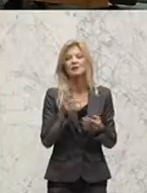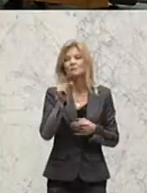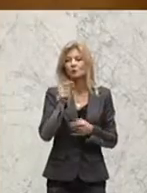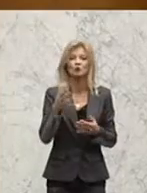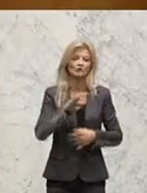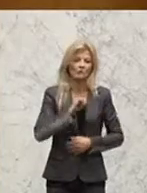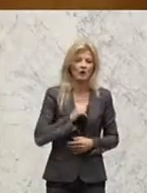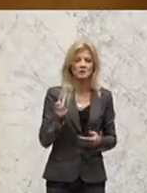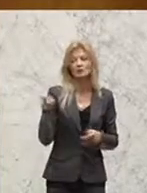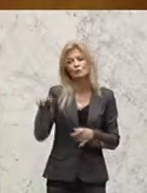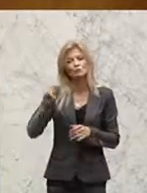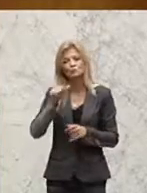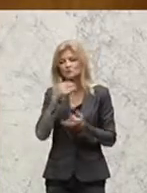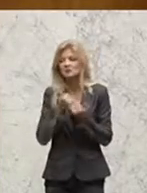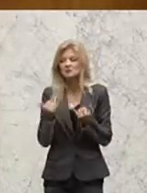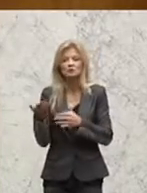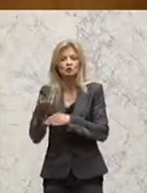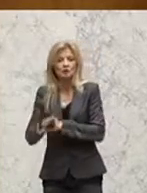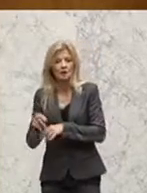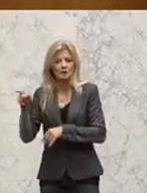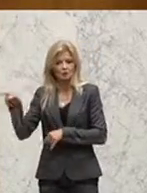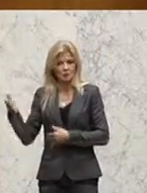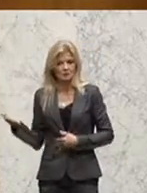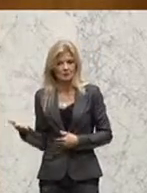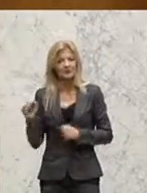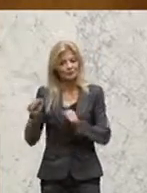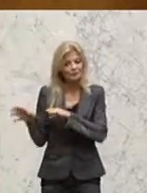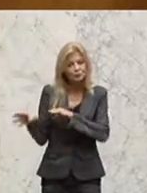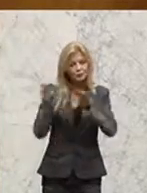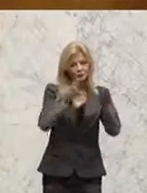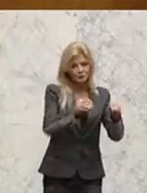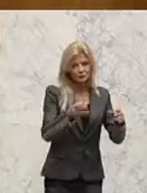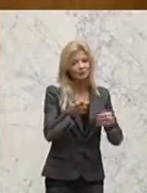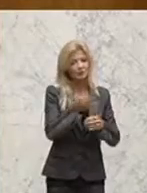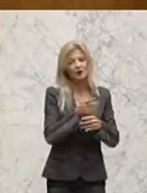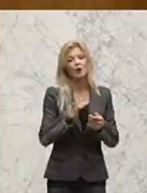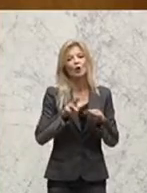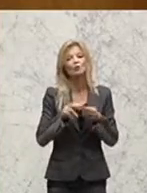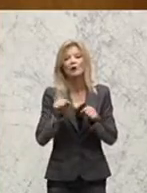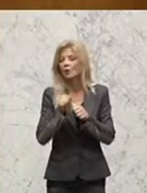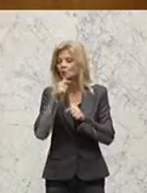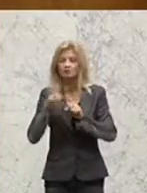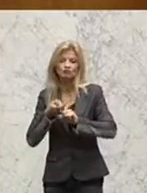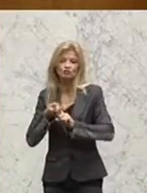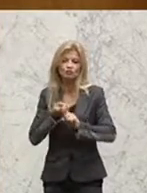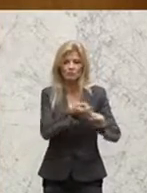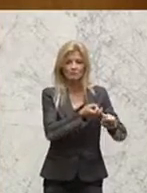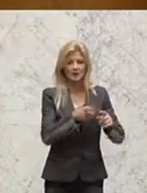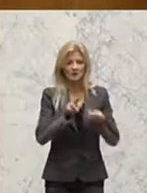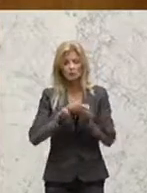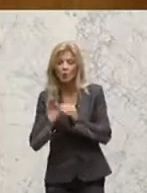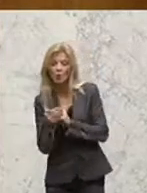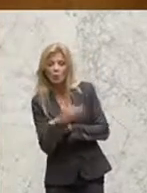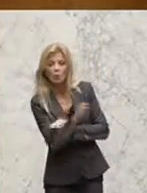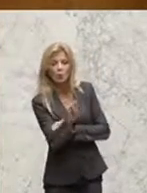Mittelmeer und dass hier vor allem auch den Schleusern, den Schleppern der Nährboden entzogen werden